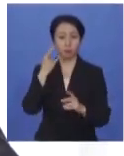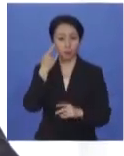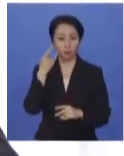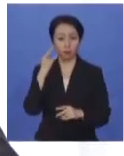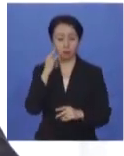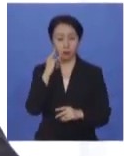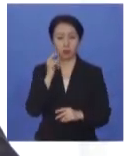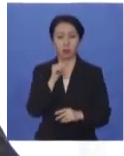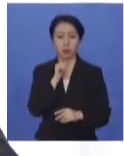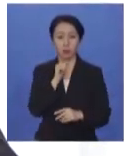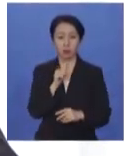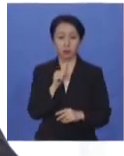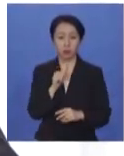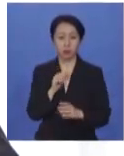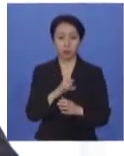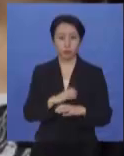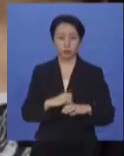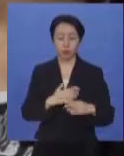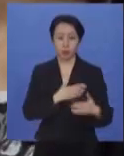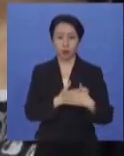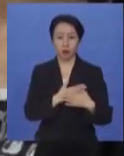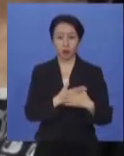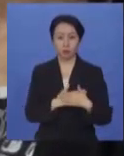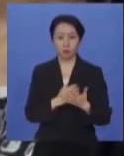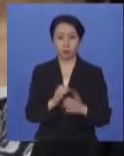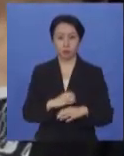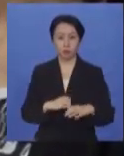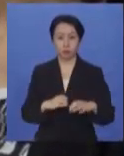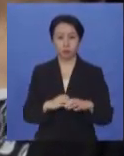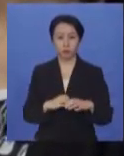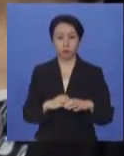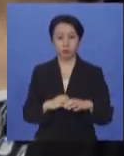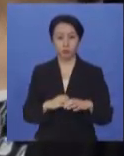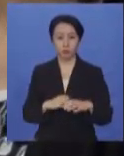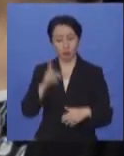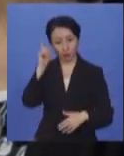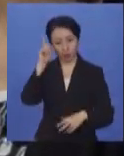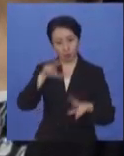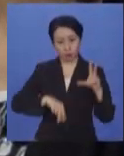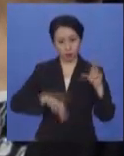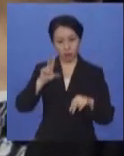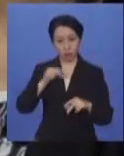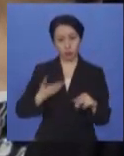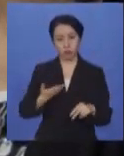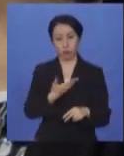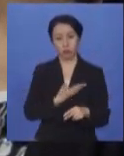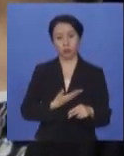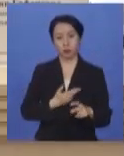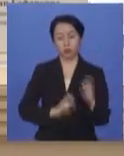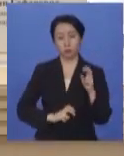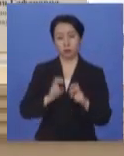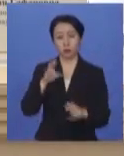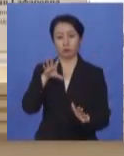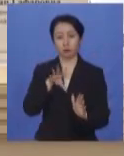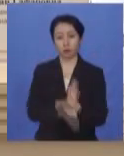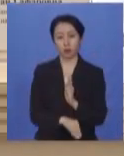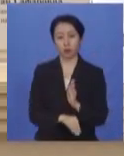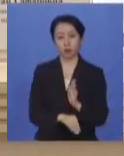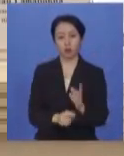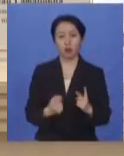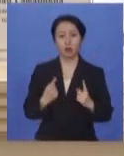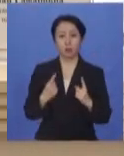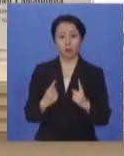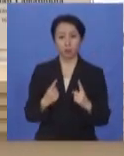наследия ученого-патриота, экономиста, общественного деятеля, академика Аманжола Кушановича Кушанова. В конференции